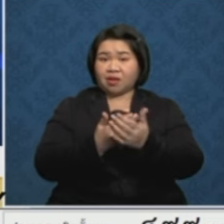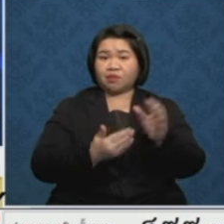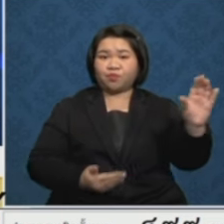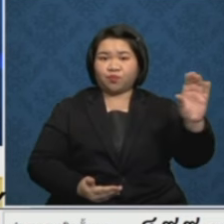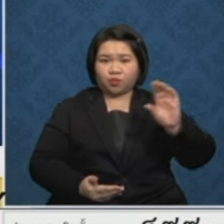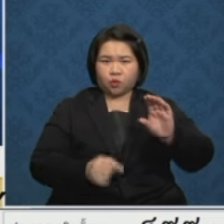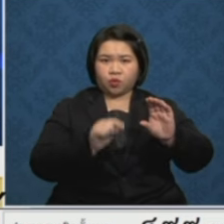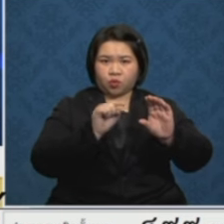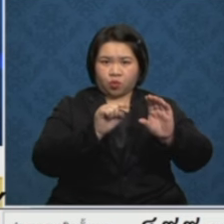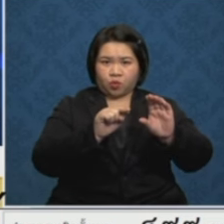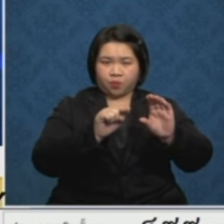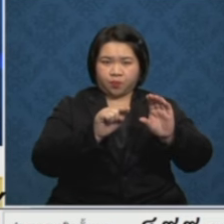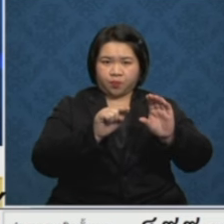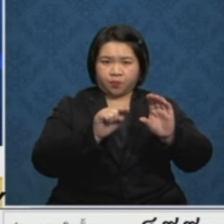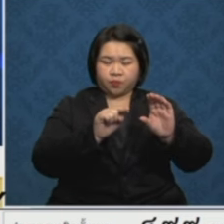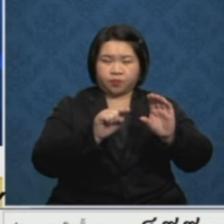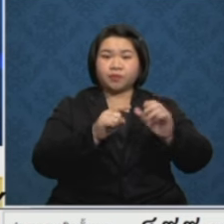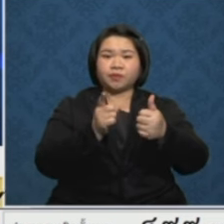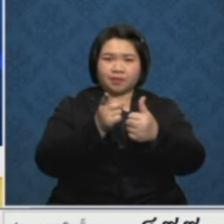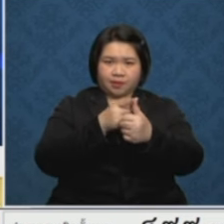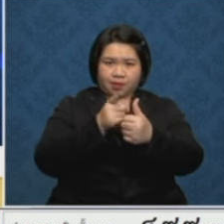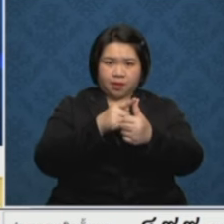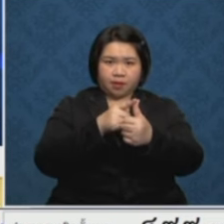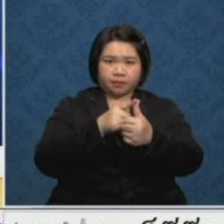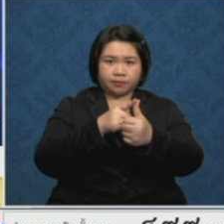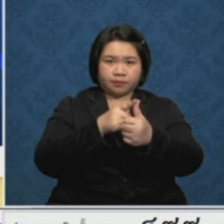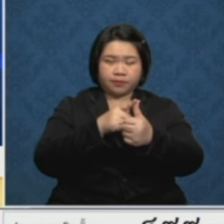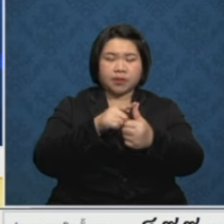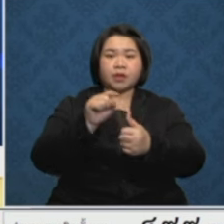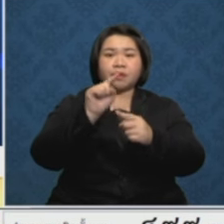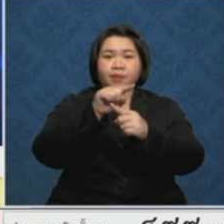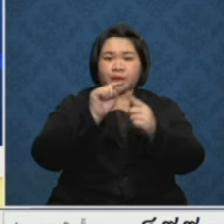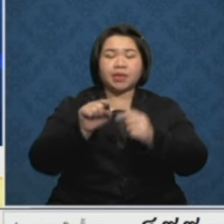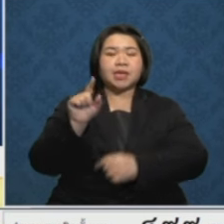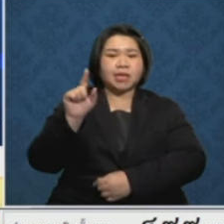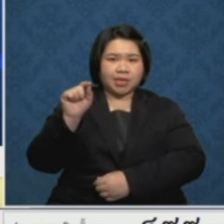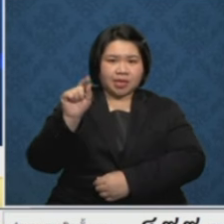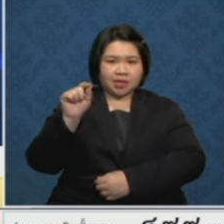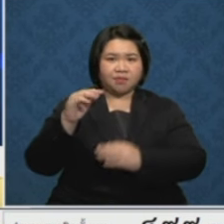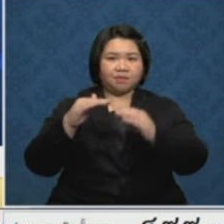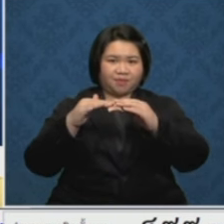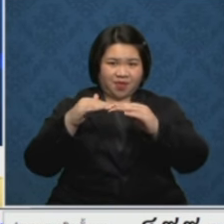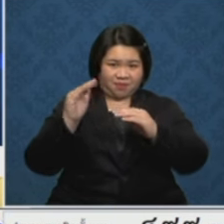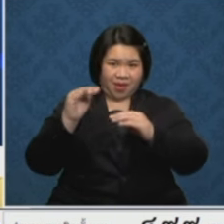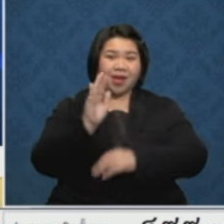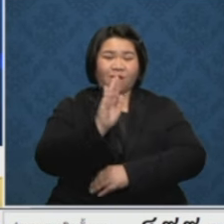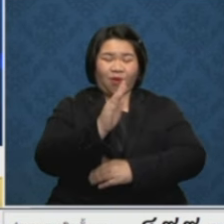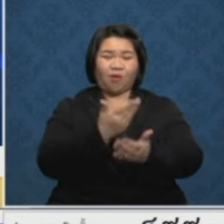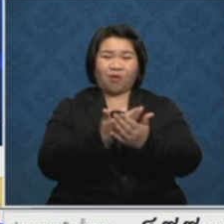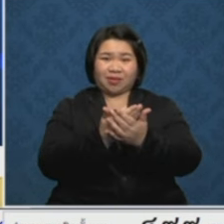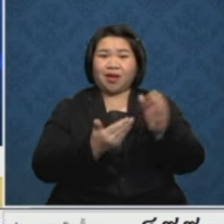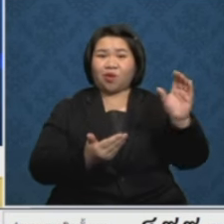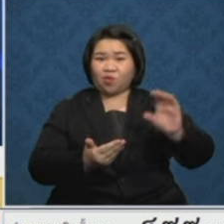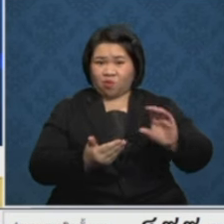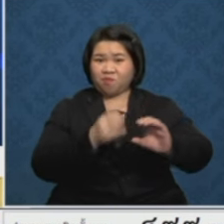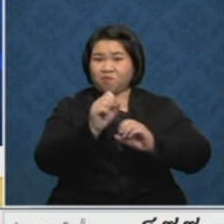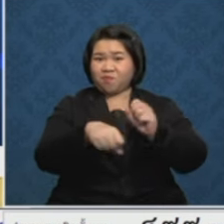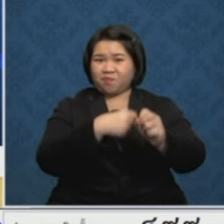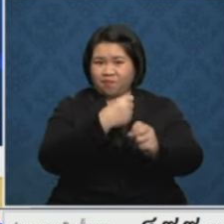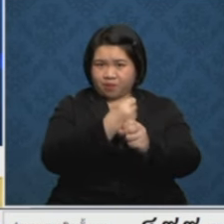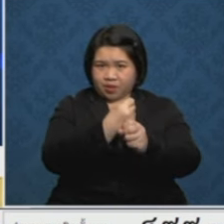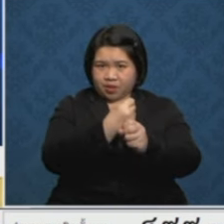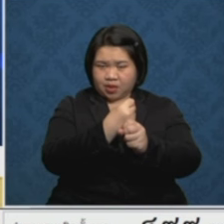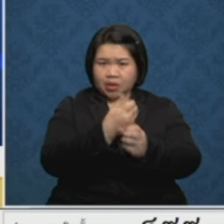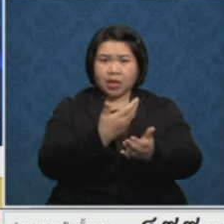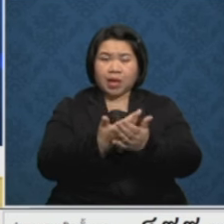บประมาณรายจ่ายลงทุนต้อง1ไม่น้อยกว่า 20% ของงบประมาณรายจ่ายประจำปีและ2ต้องไม่น้อยกว่าวงเงินส่วน